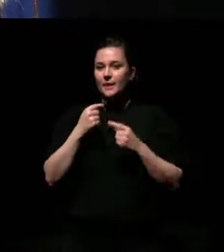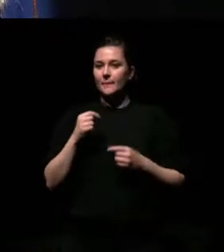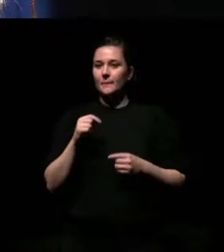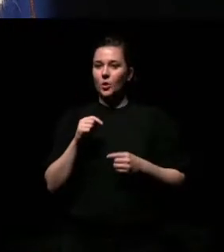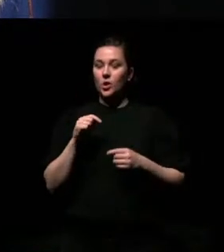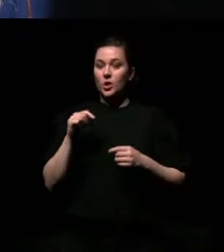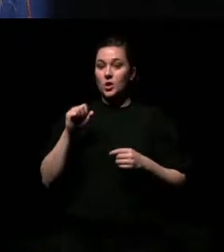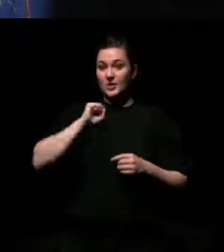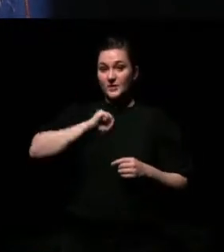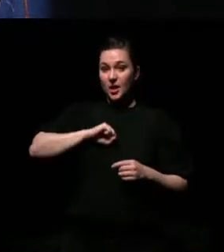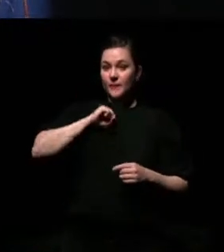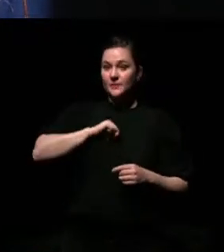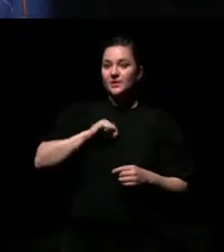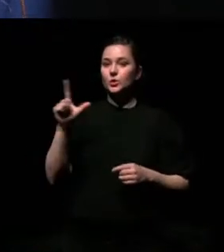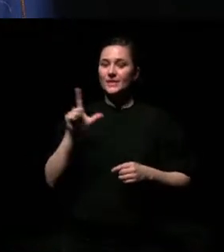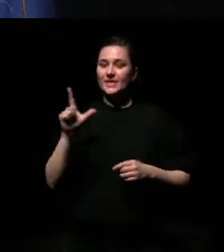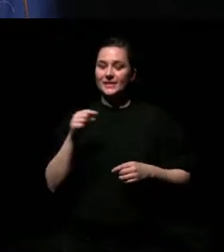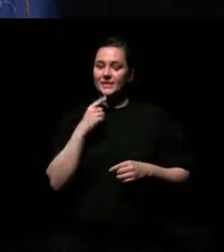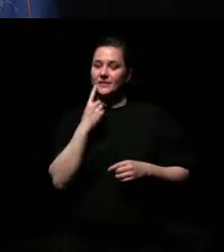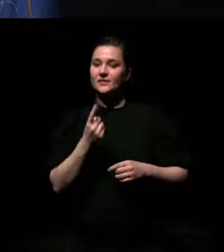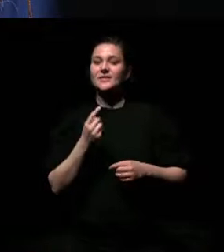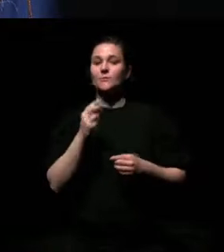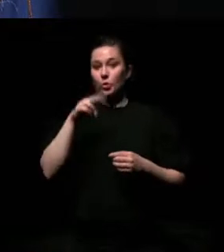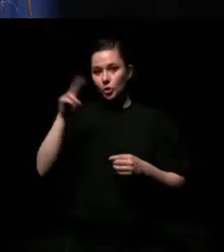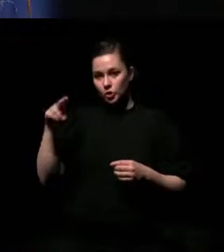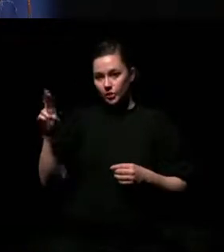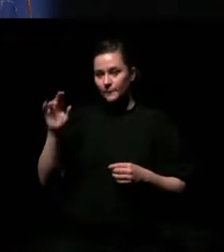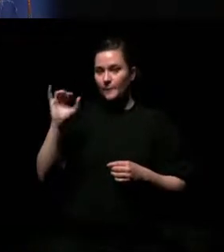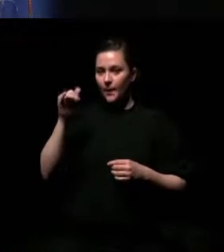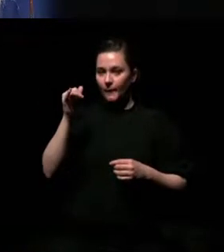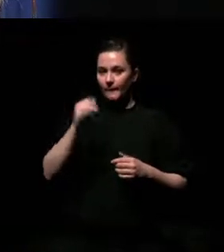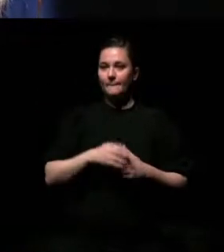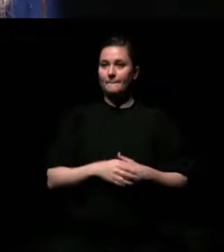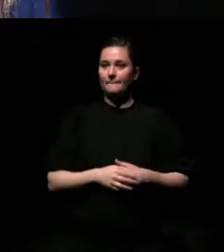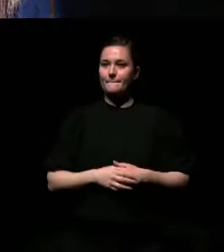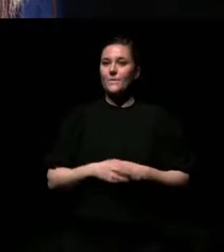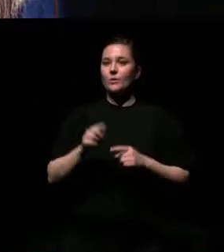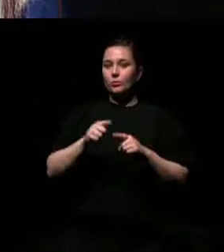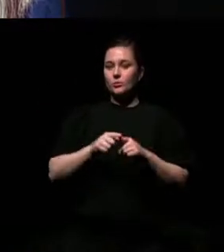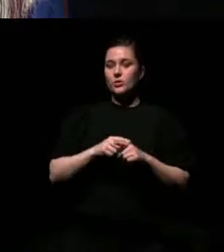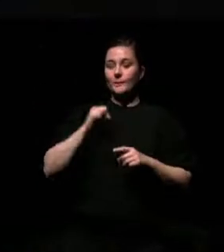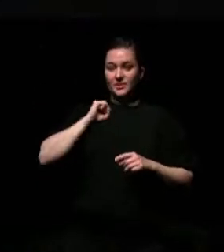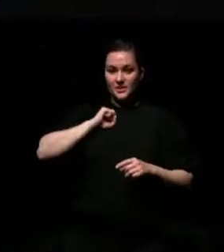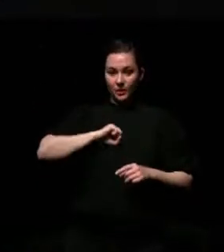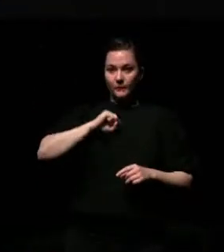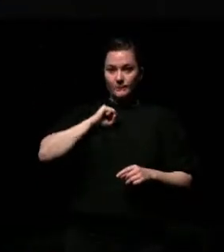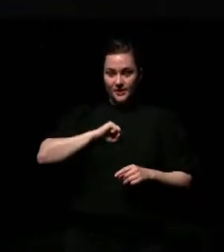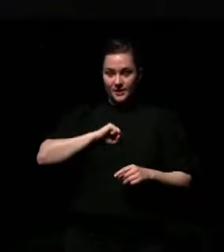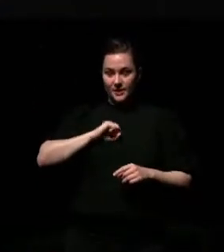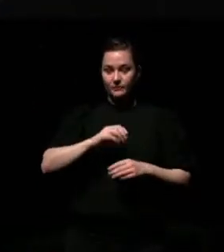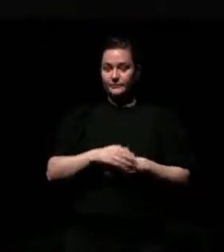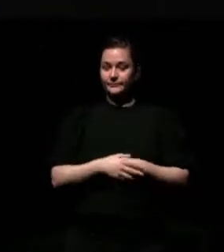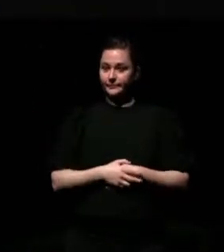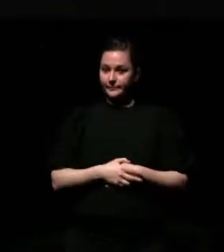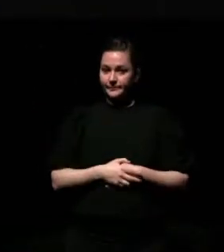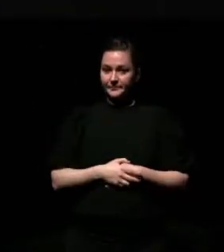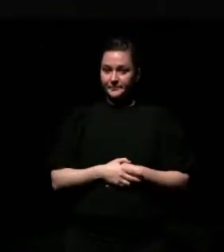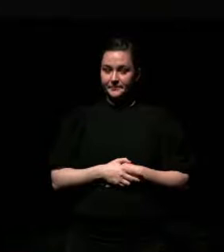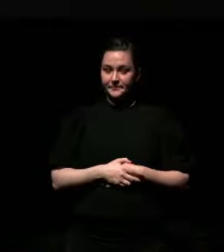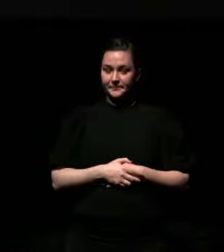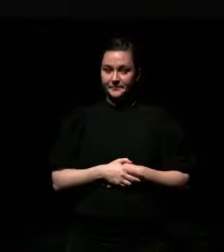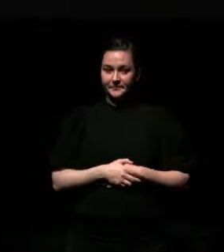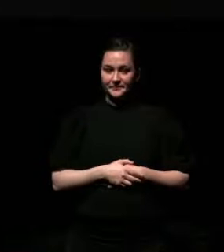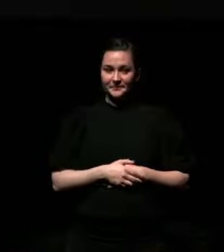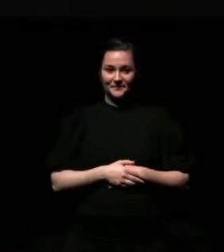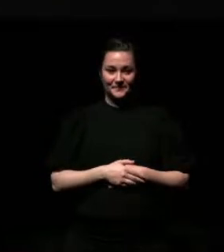kommer til å presentere på norsk. Ja. Så begynner vi med det samiske. Ja. Ok. Hvor er ikke på